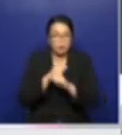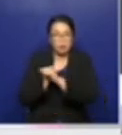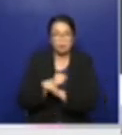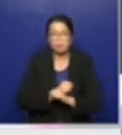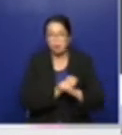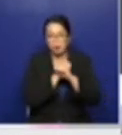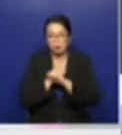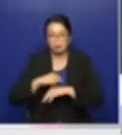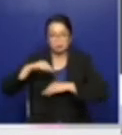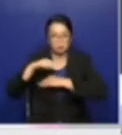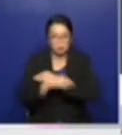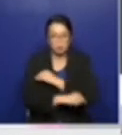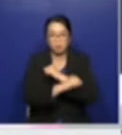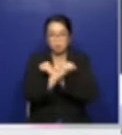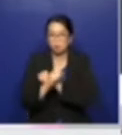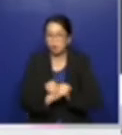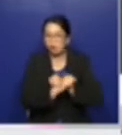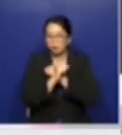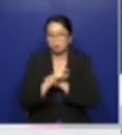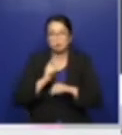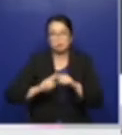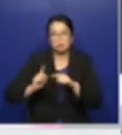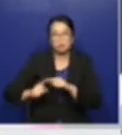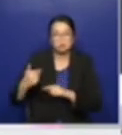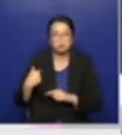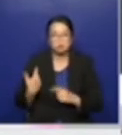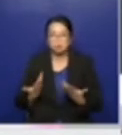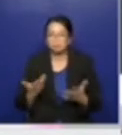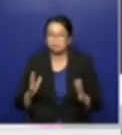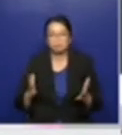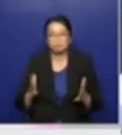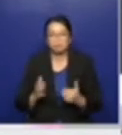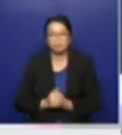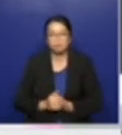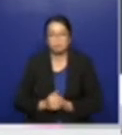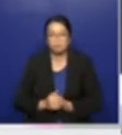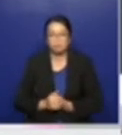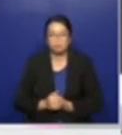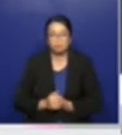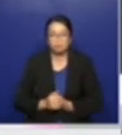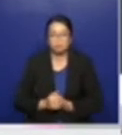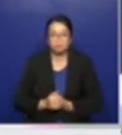การทุจริตทุกขั้นตอนยังไม่มีฮะ e-bidding